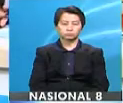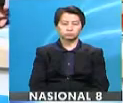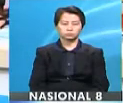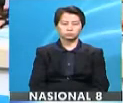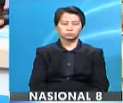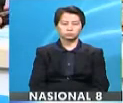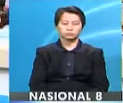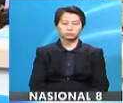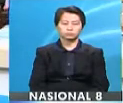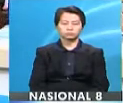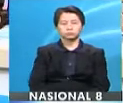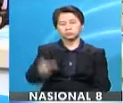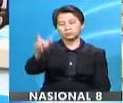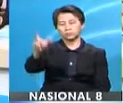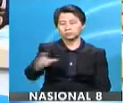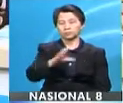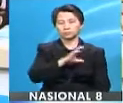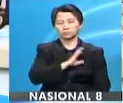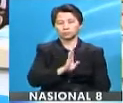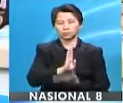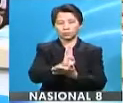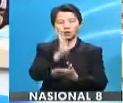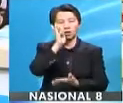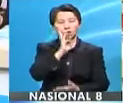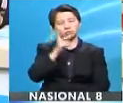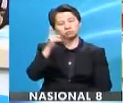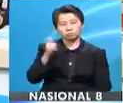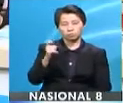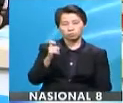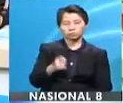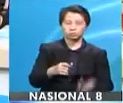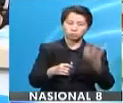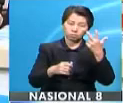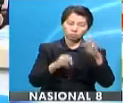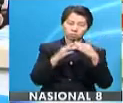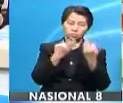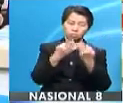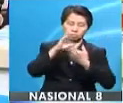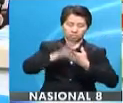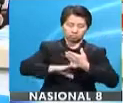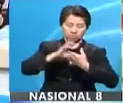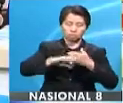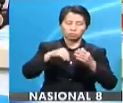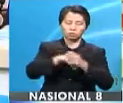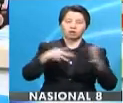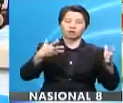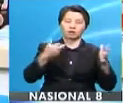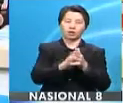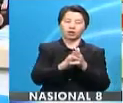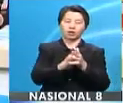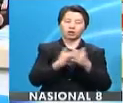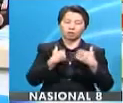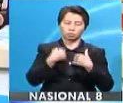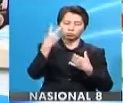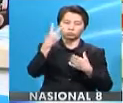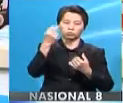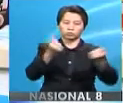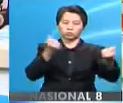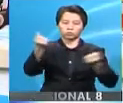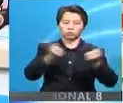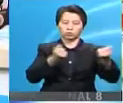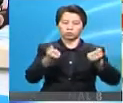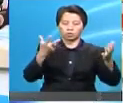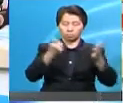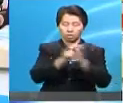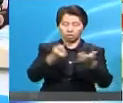bertemu kembali seorang polis bantuan wanita maut manakala tiga sekeluarga cedera parah dalam kemalangan melibatkan dua buah kereta